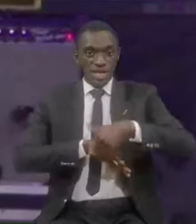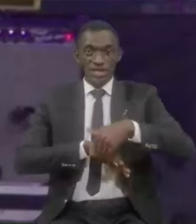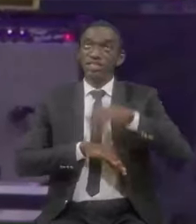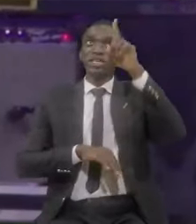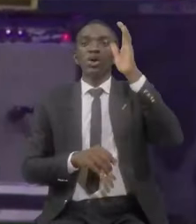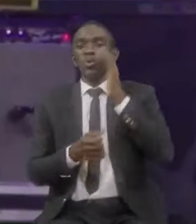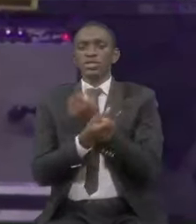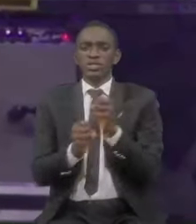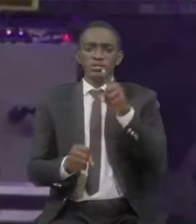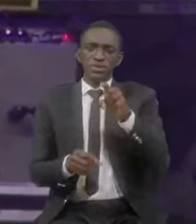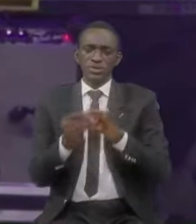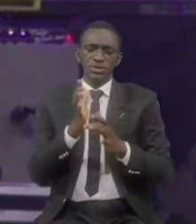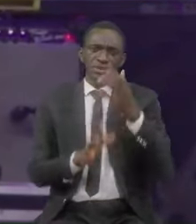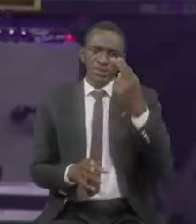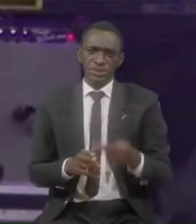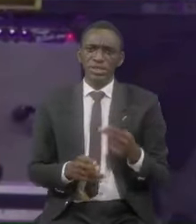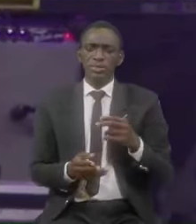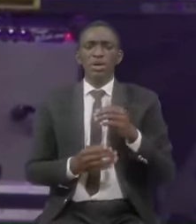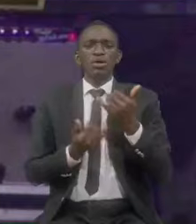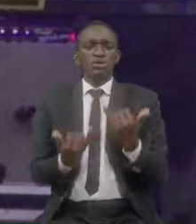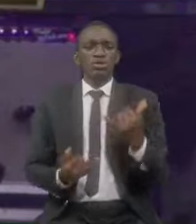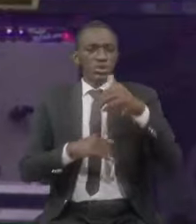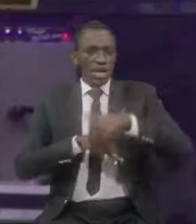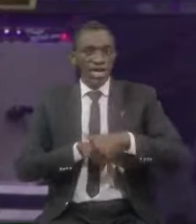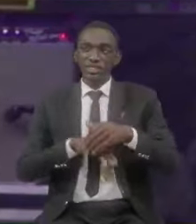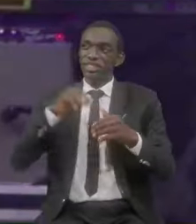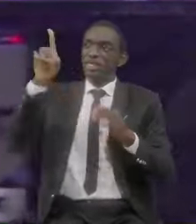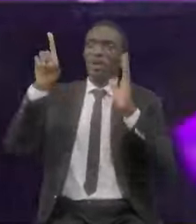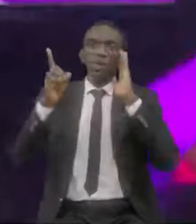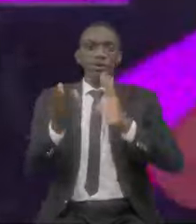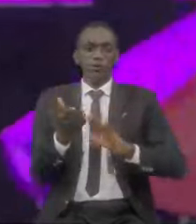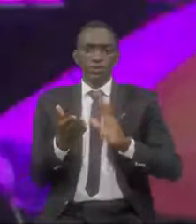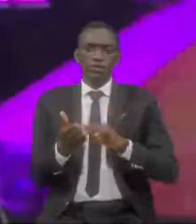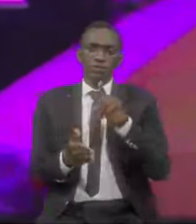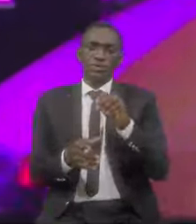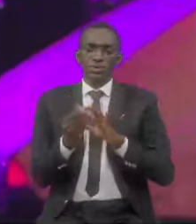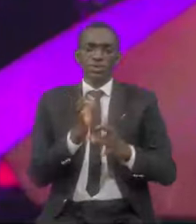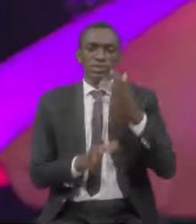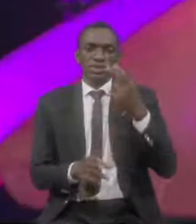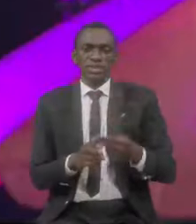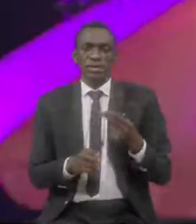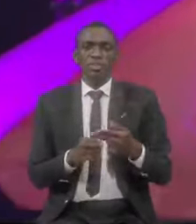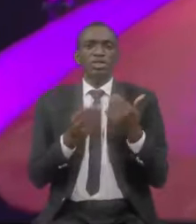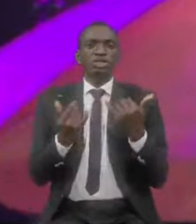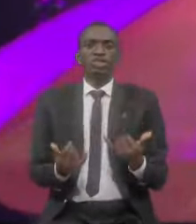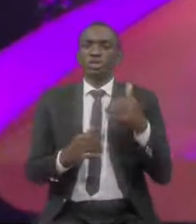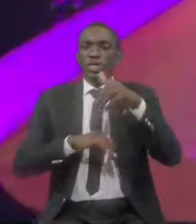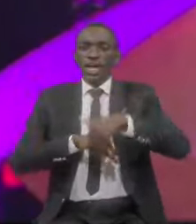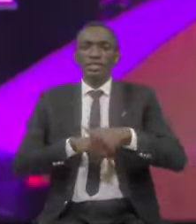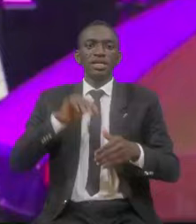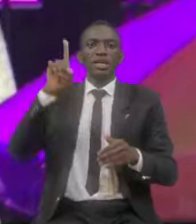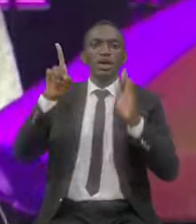sauver. Ce soir, il vous pardonnera. Ce soir, Jésus